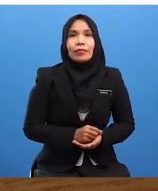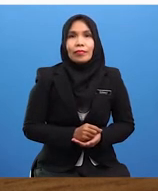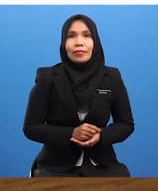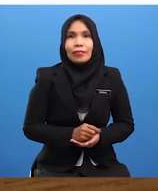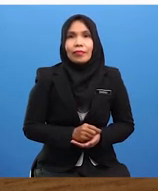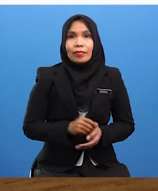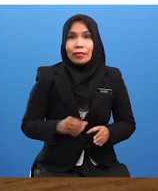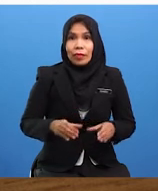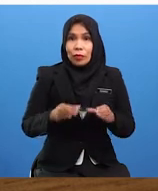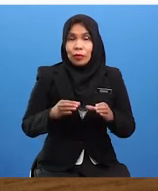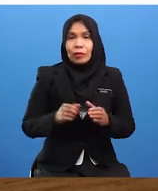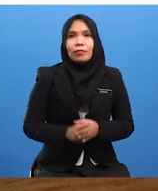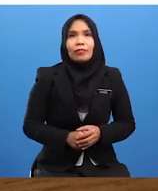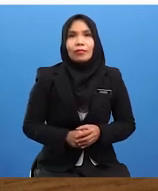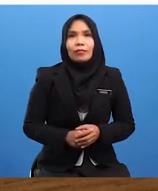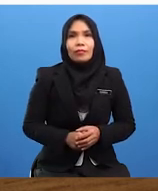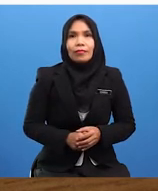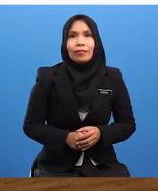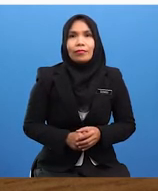cetakan lino,